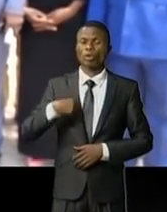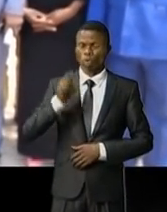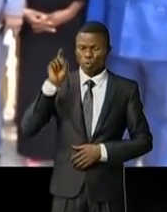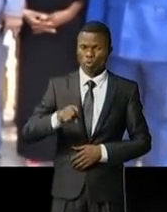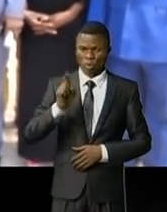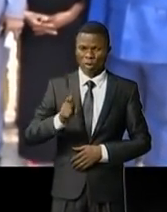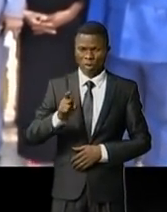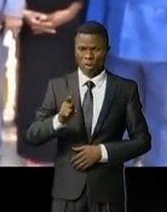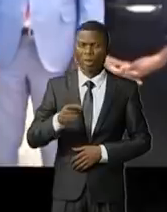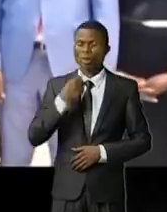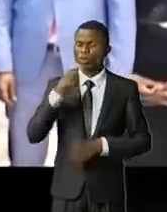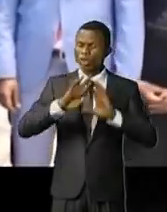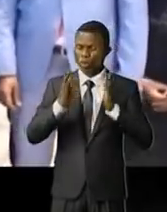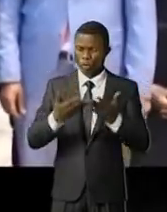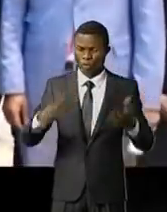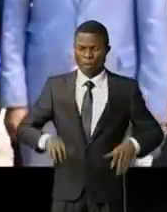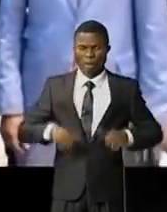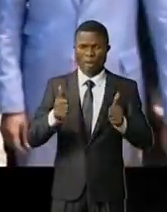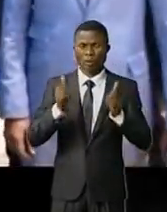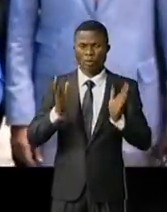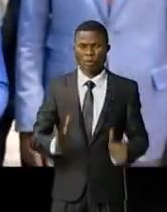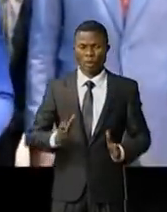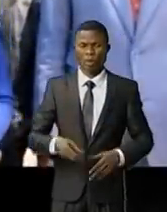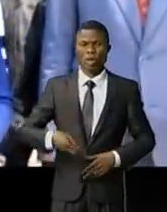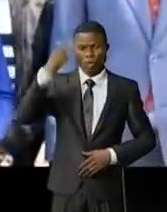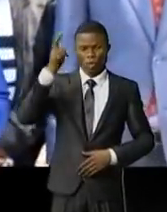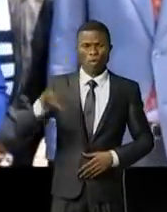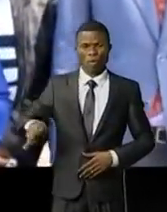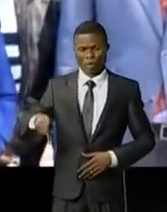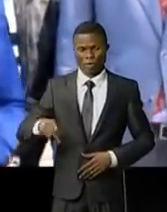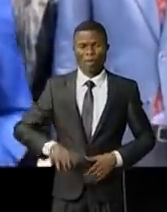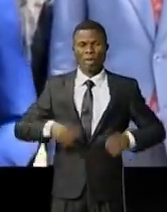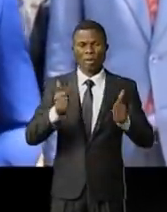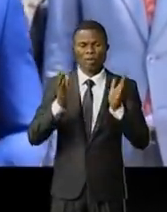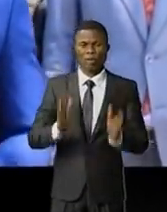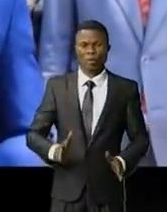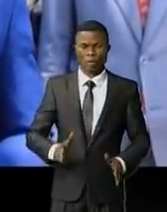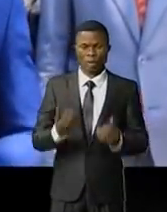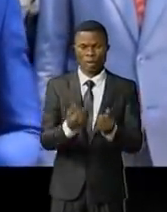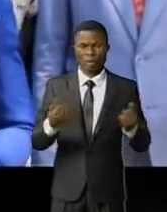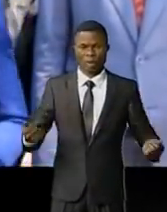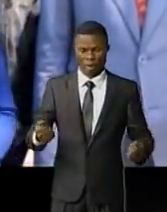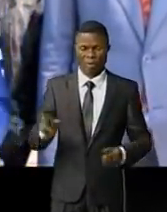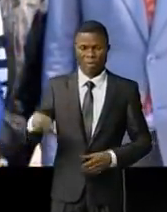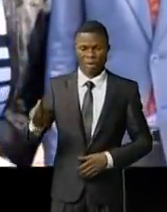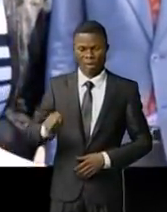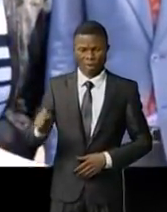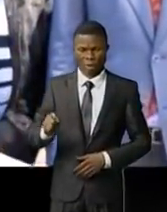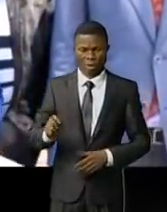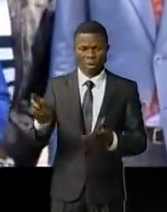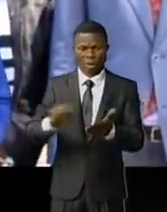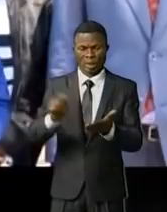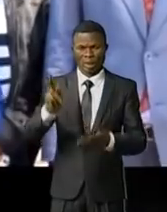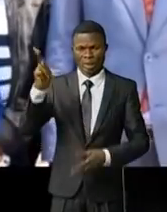pour dit. Que vive le Haut-Lomami, que vive Banabambidji. Fait à